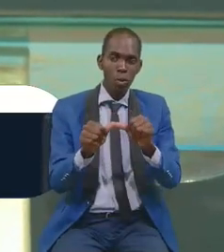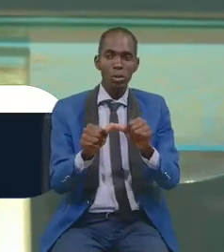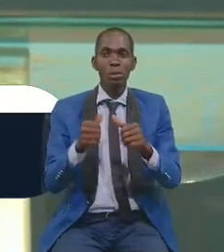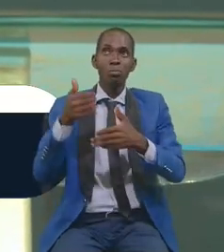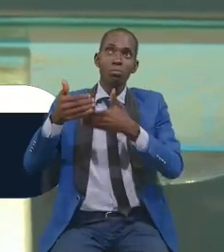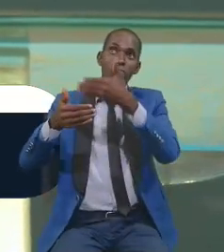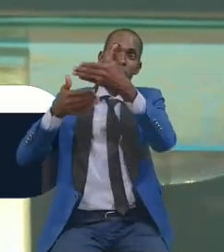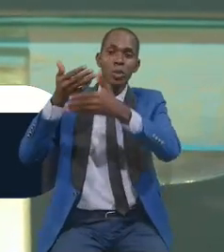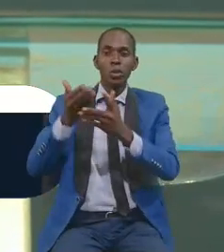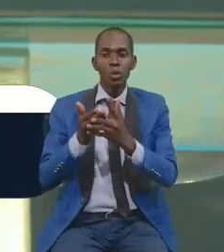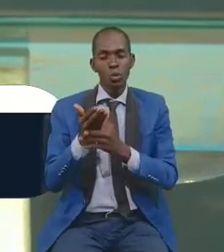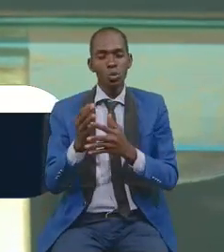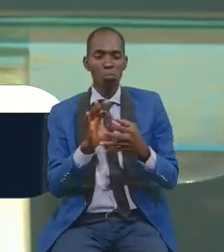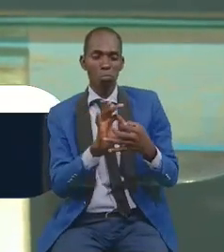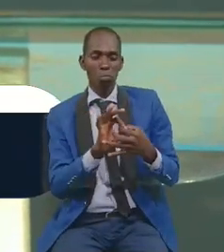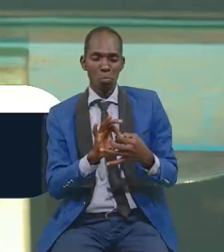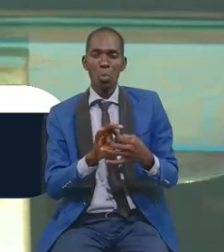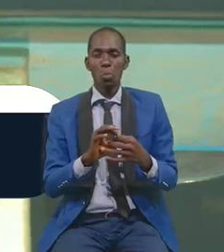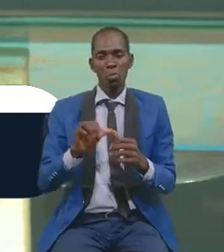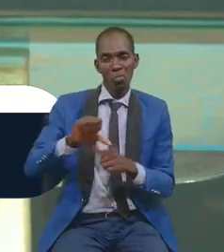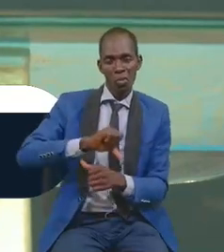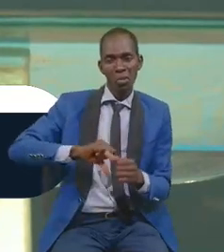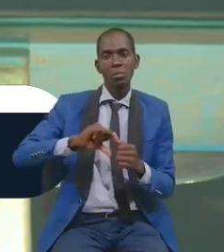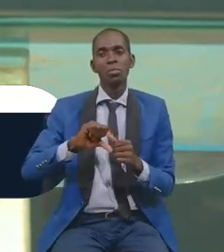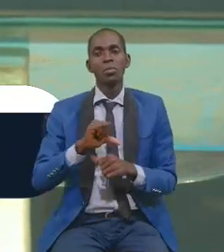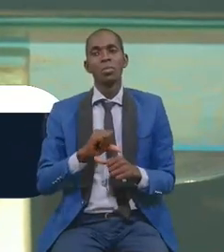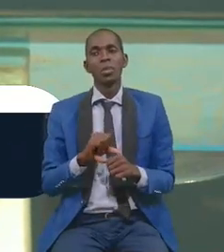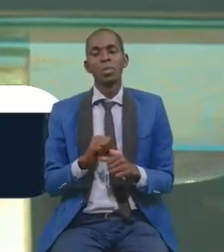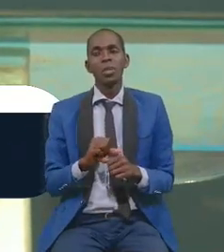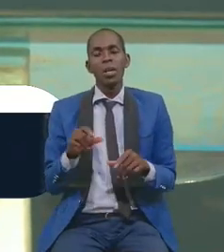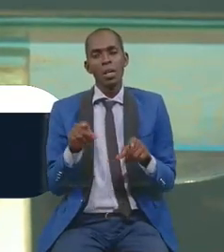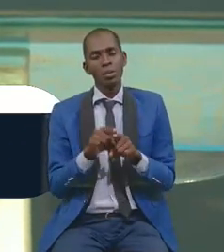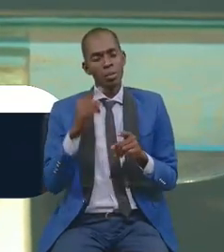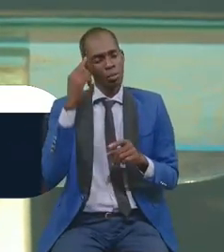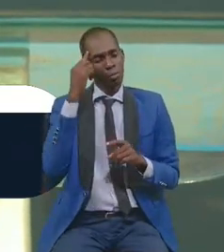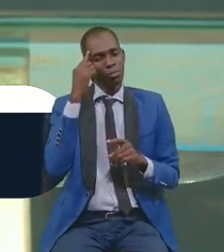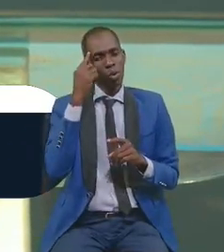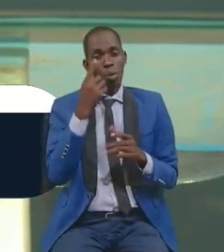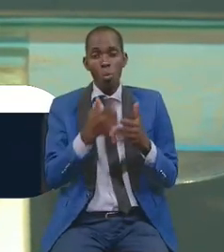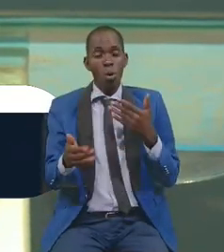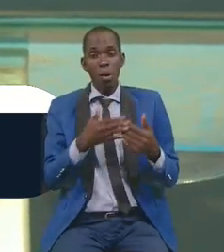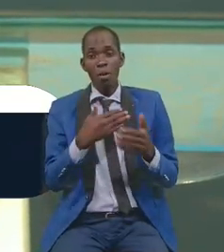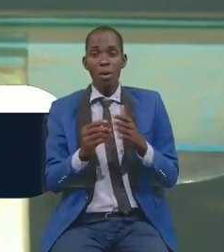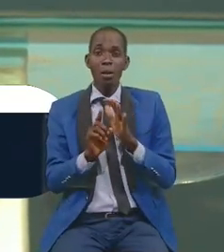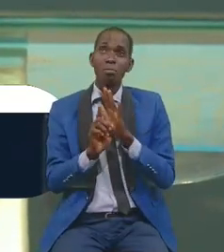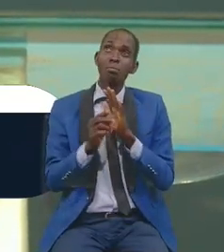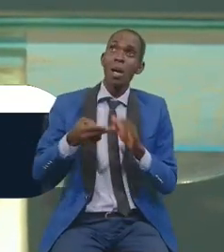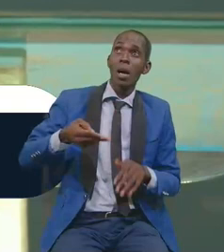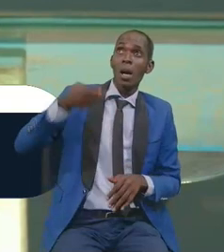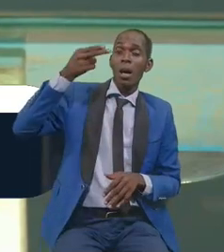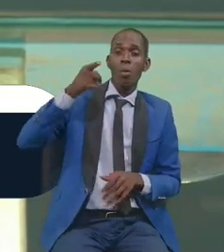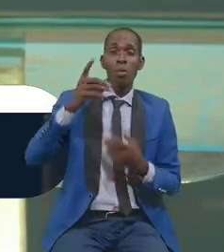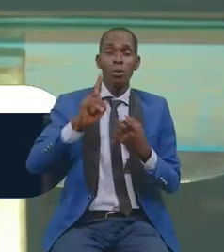communion. Comment vous y pensez? Quelle que soit la hauteur que vous voulez atteindre, quel que